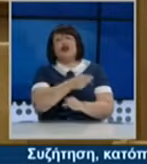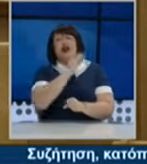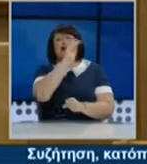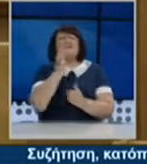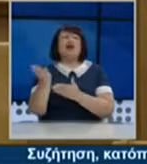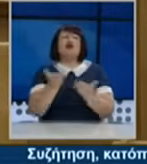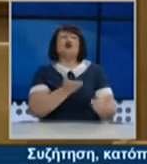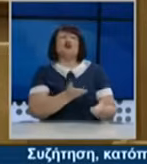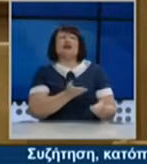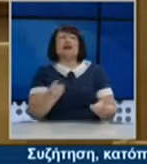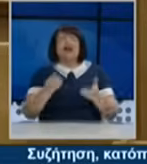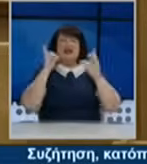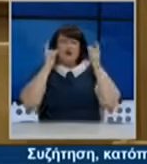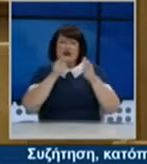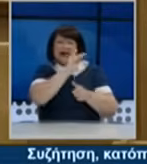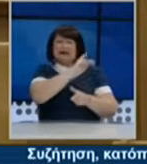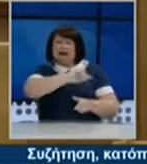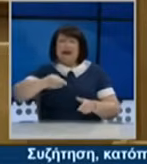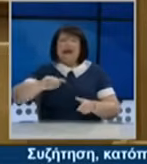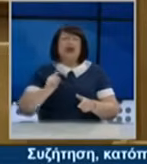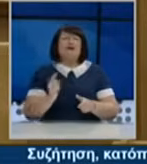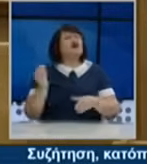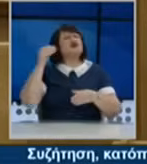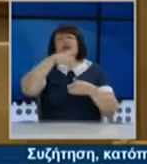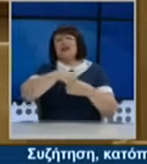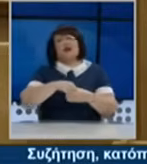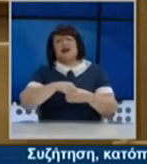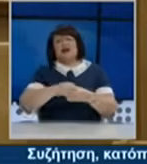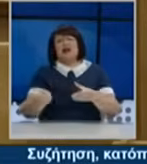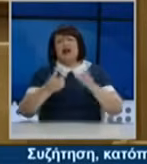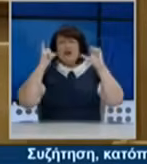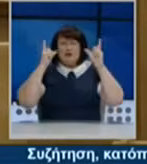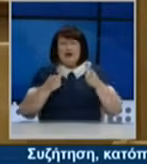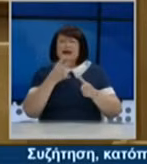φιλοξενούμενος στη Νέα Δημοκρατία, δεν ανήκει στη Νέα Δημοκρατία, είναι